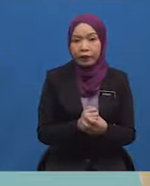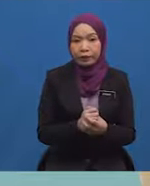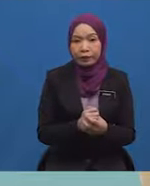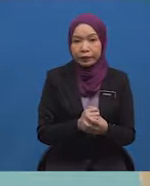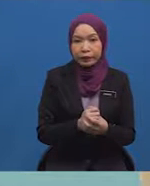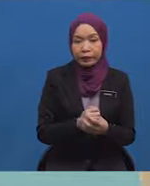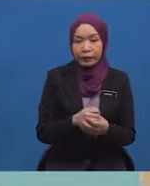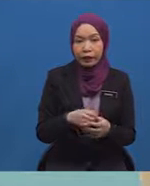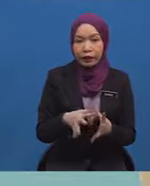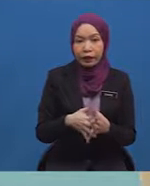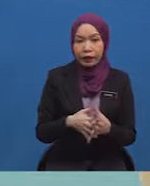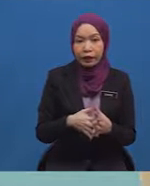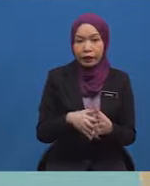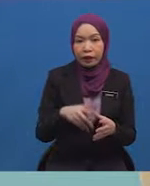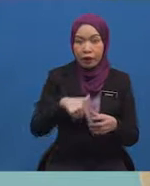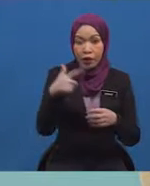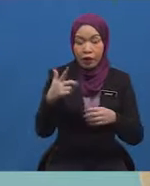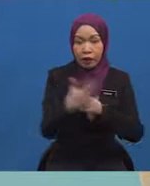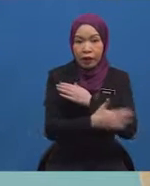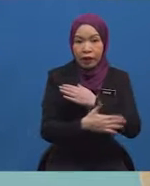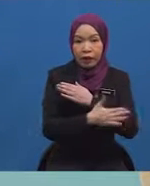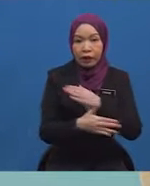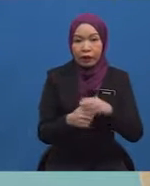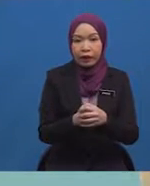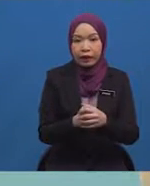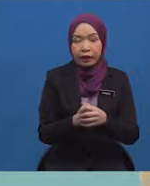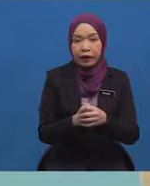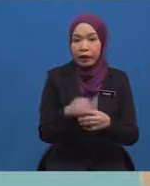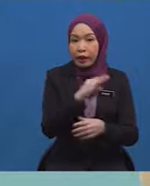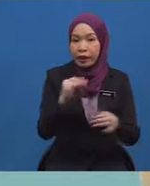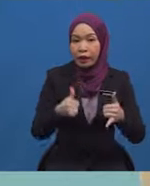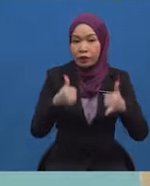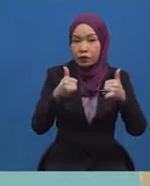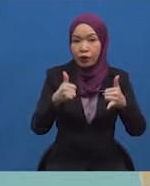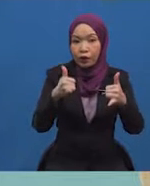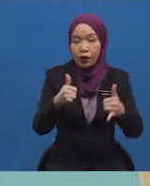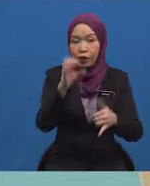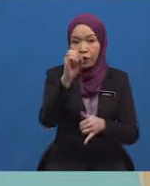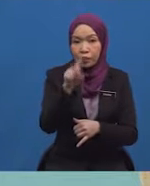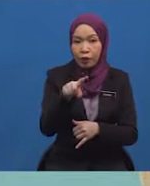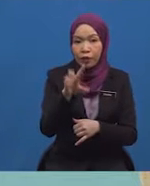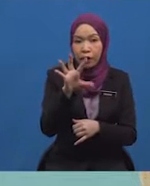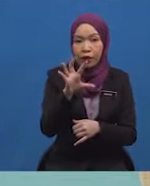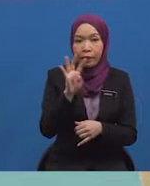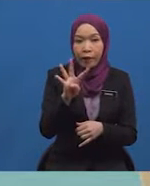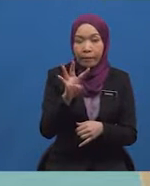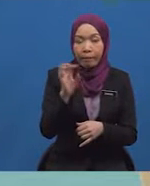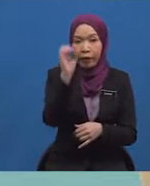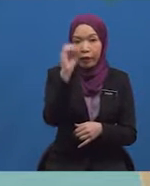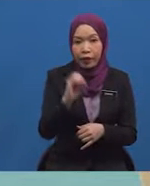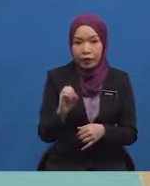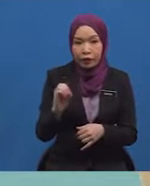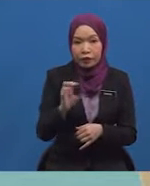9.73%. Manakala, benua Australia hanya mempunyai 0.54% dan benua Antartika